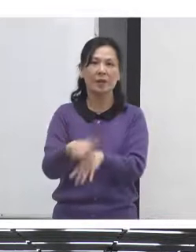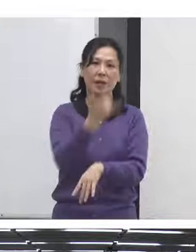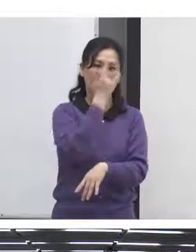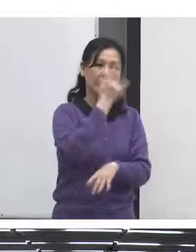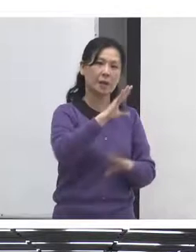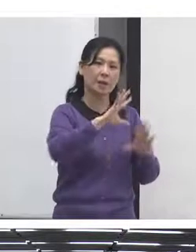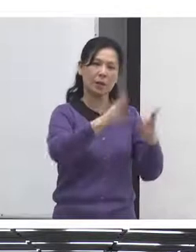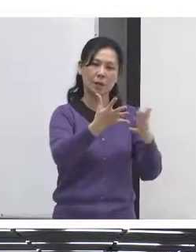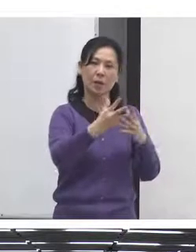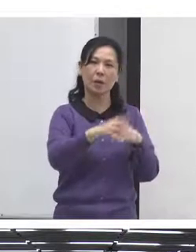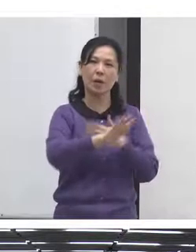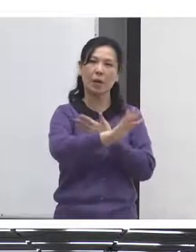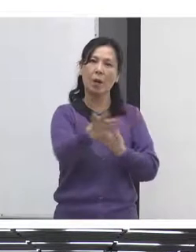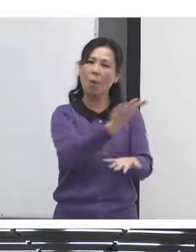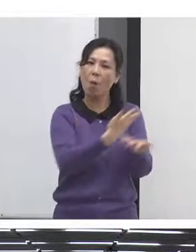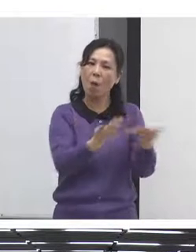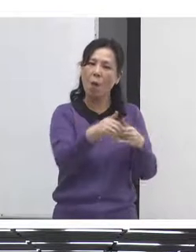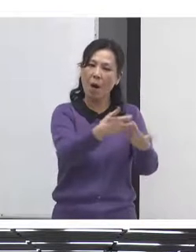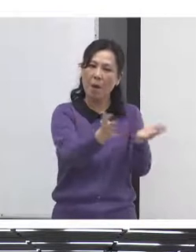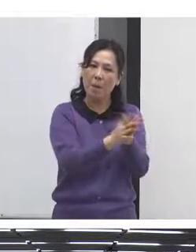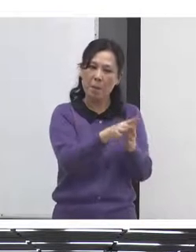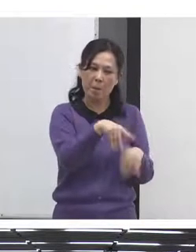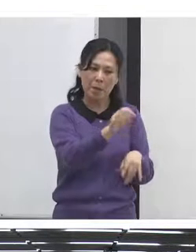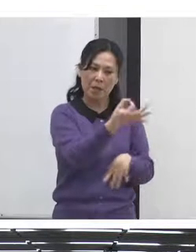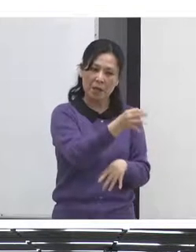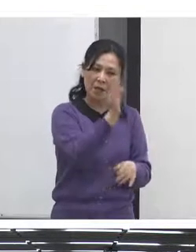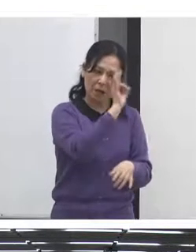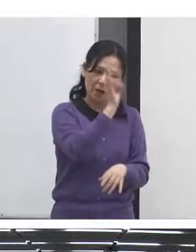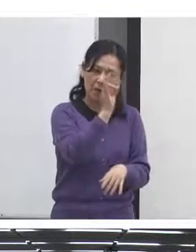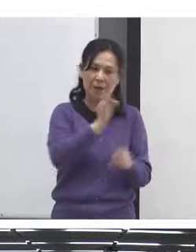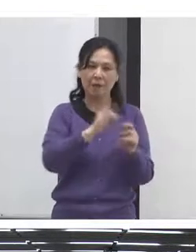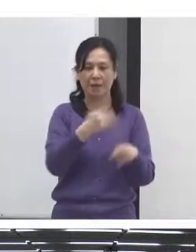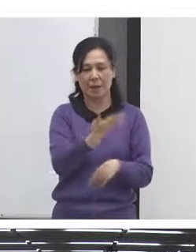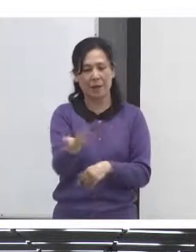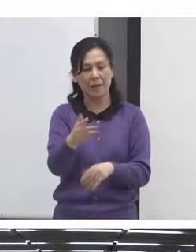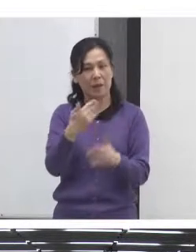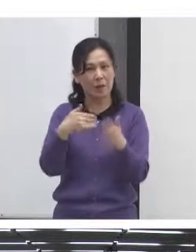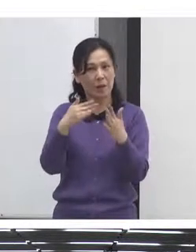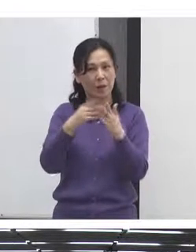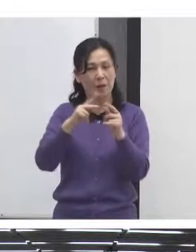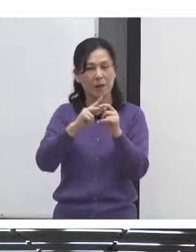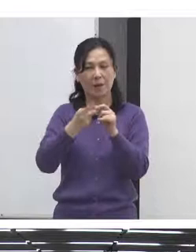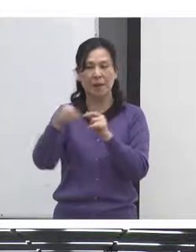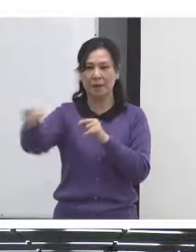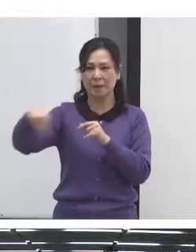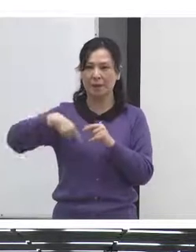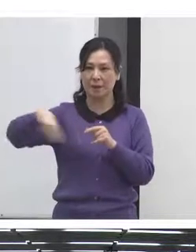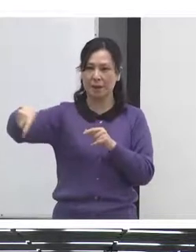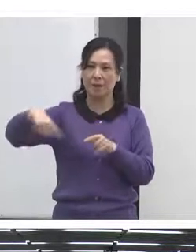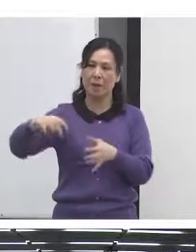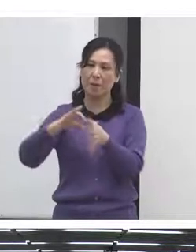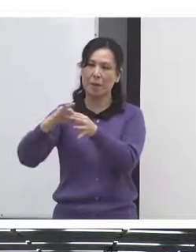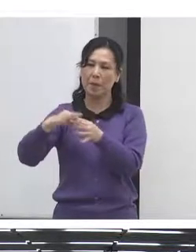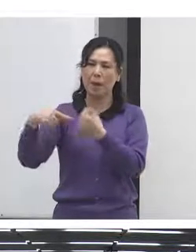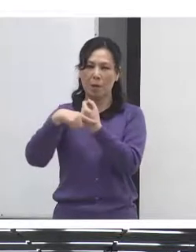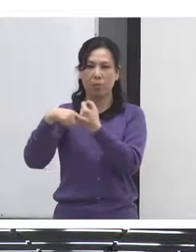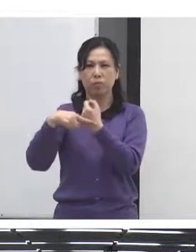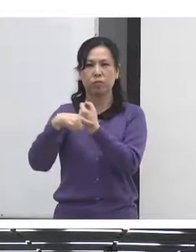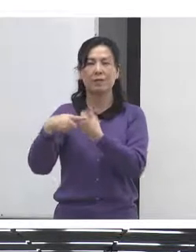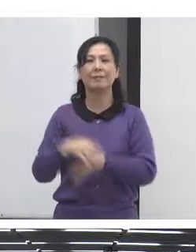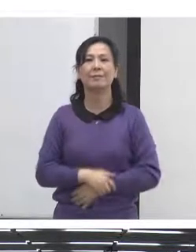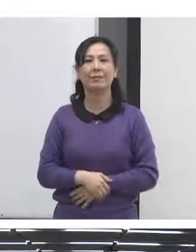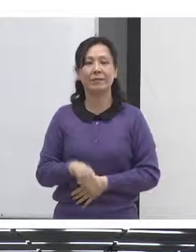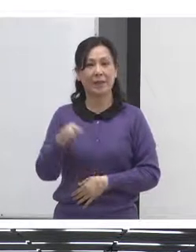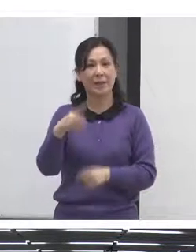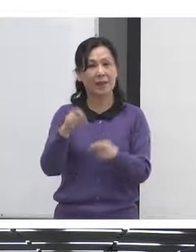部去找一些经费，然后让我们学校呢跟 UN 这个部分做一个联合的一个研究。那这个计划